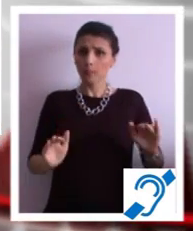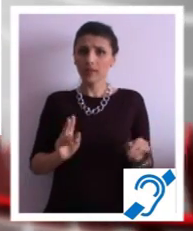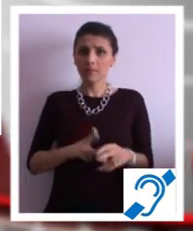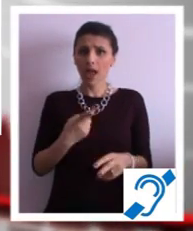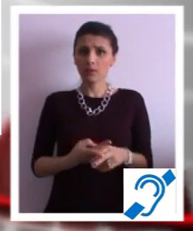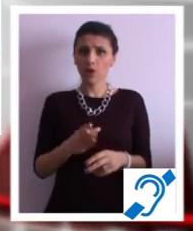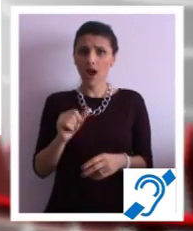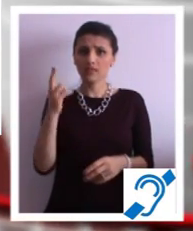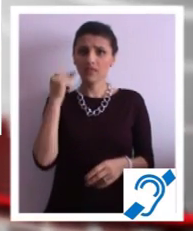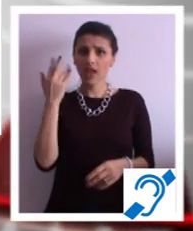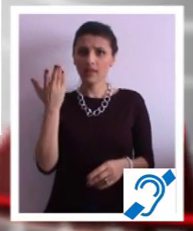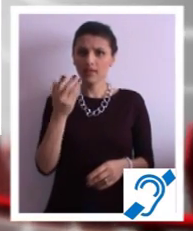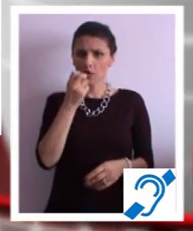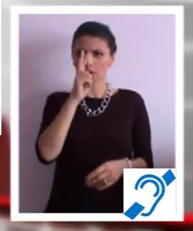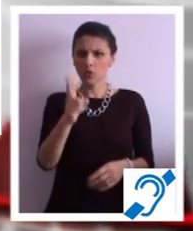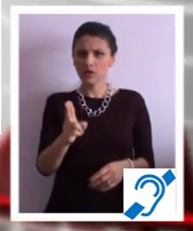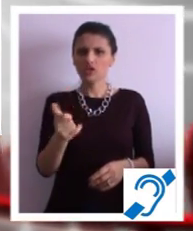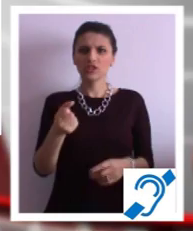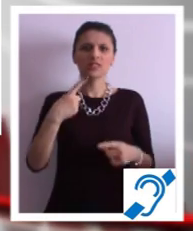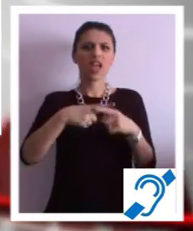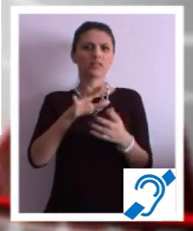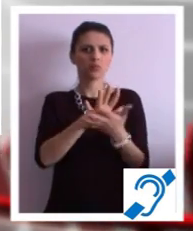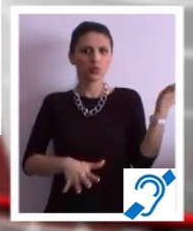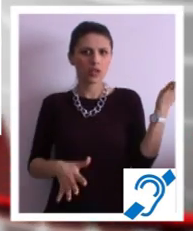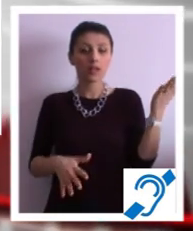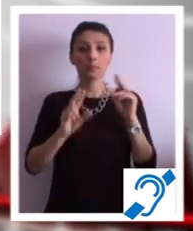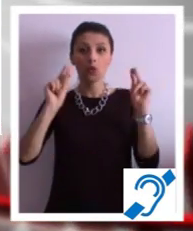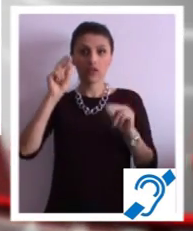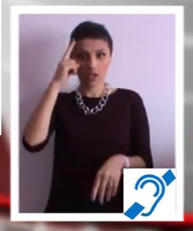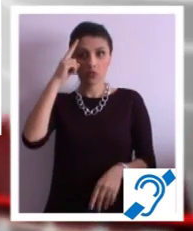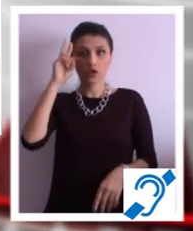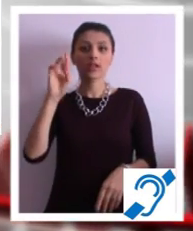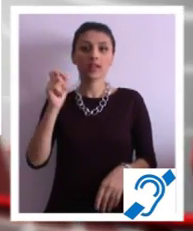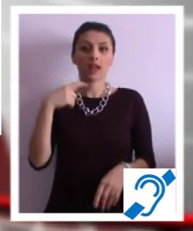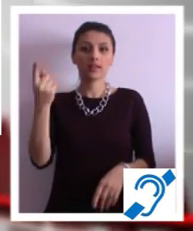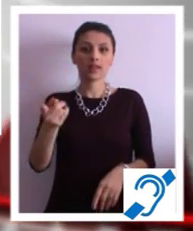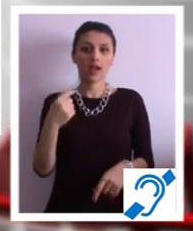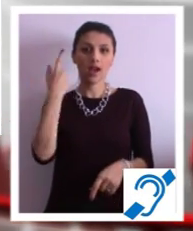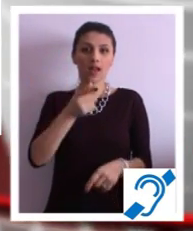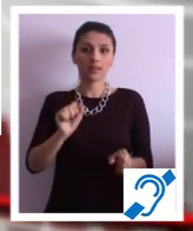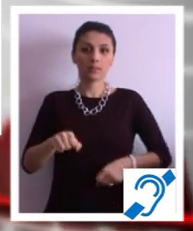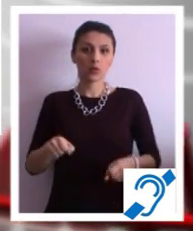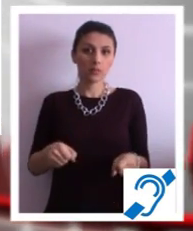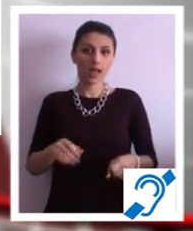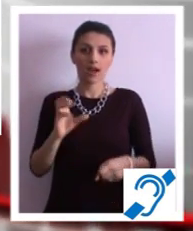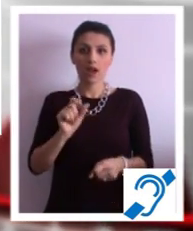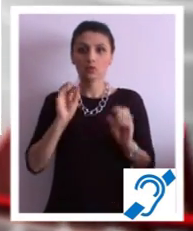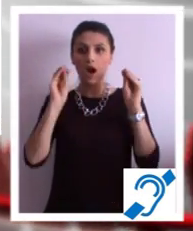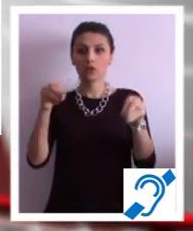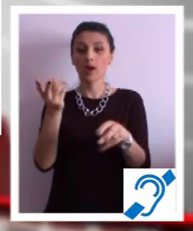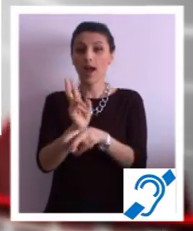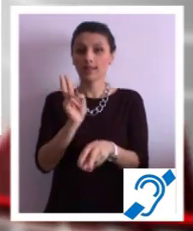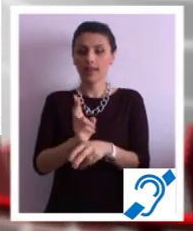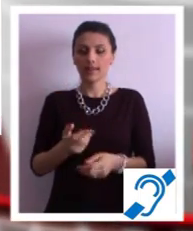în cazul unor fete, le-a agresat sexual. Profesorul recunoaște incidentele, dar le dă o interpretare proprie. Cazul a ajuns în